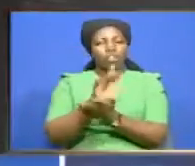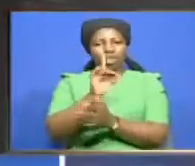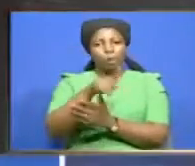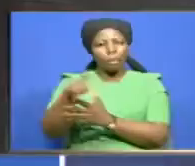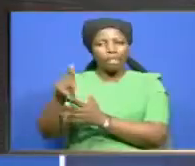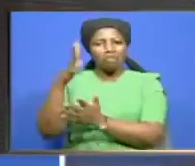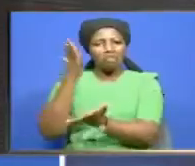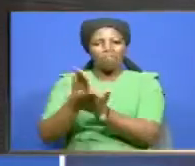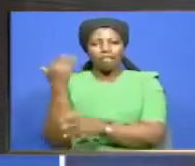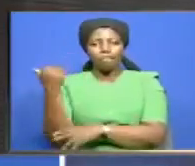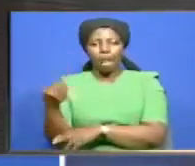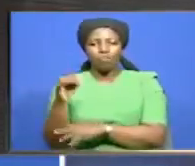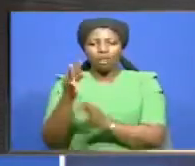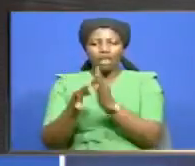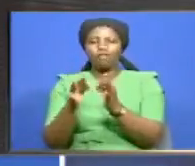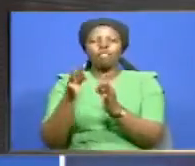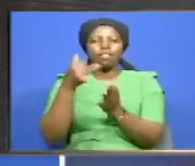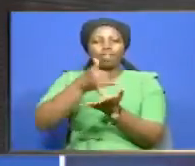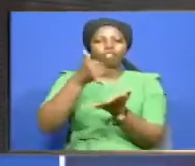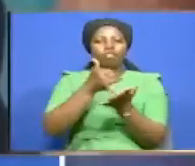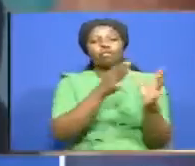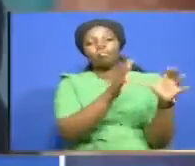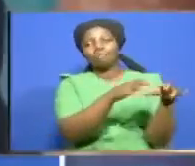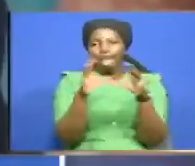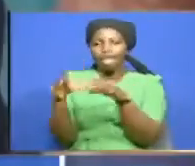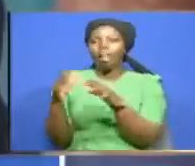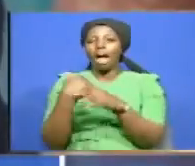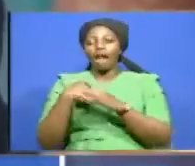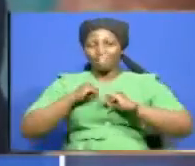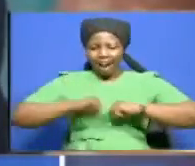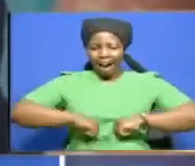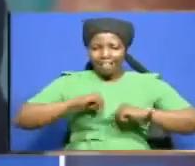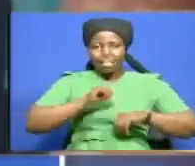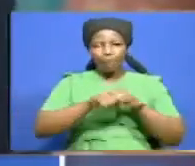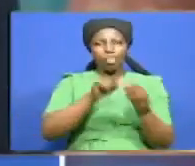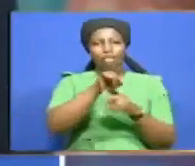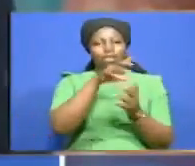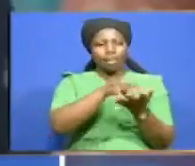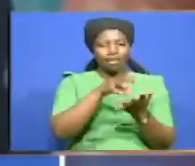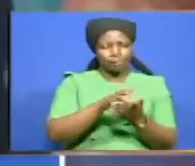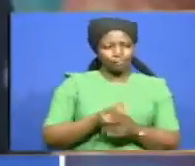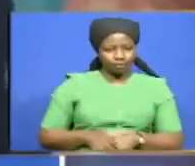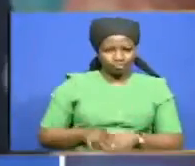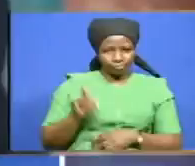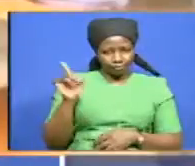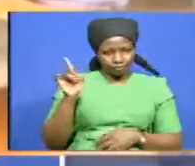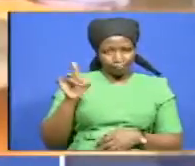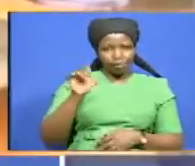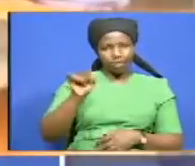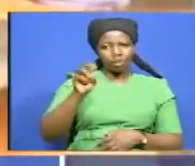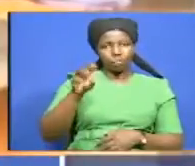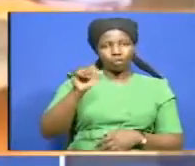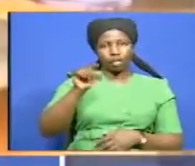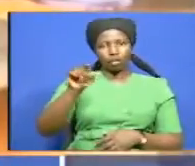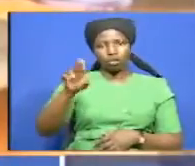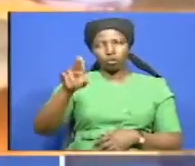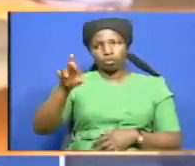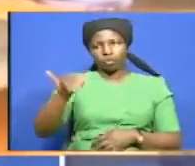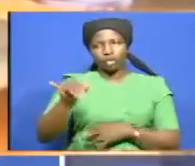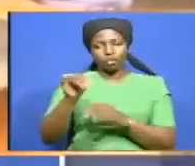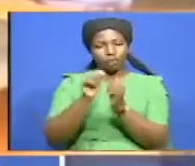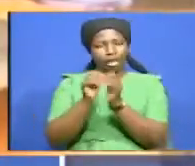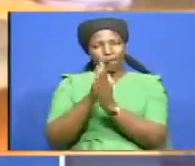husika zimeafikiana kuhusu kesi hiyo. Suzuri na washtakiwa wenza wameshtakiwa kwa kupanga njama ya kutekeleza